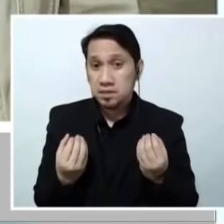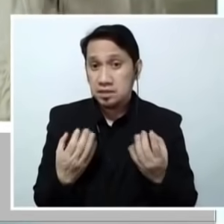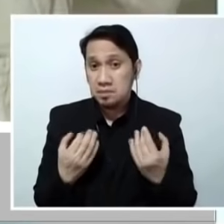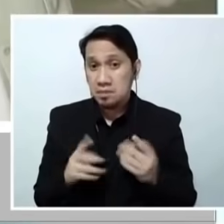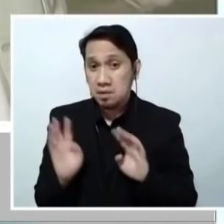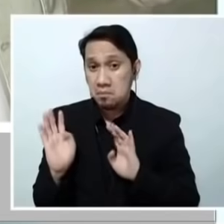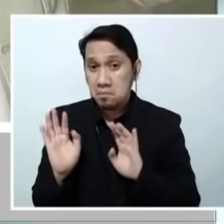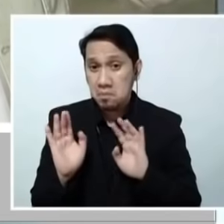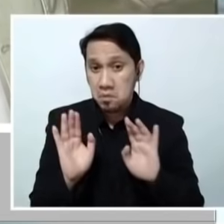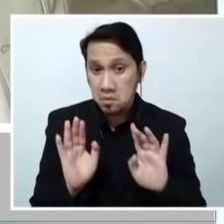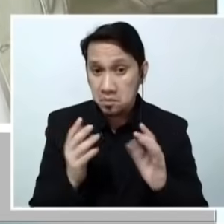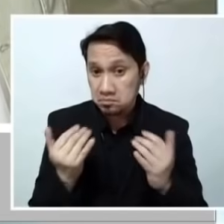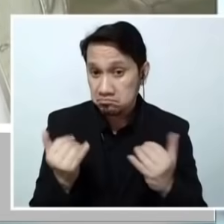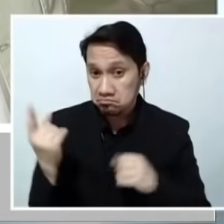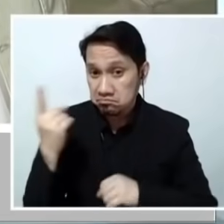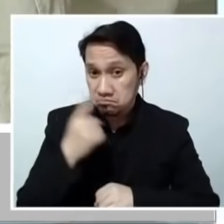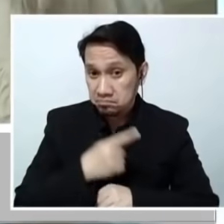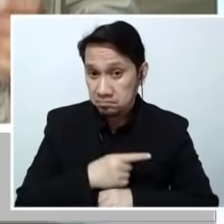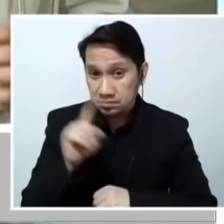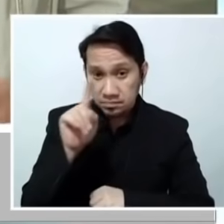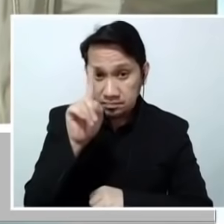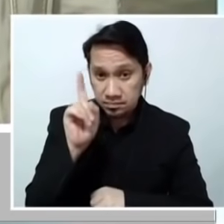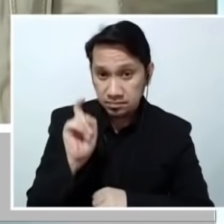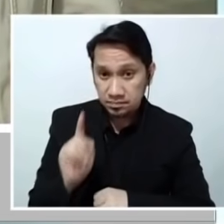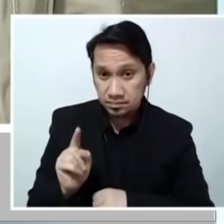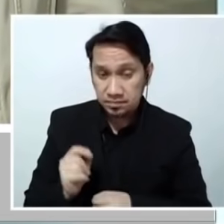araw dyan sa sementeryo?